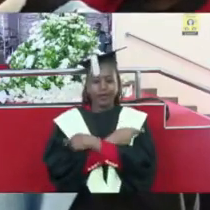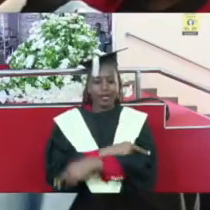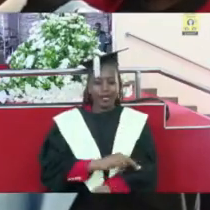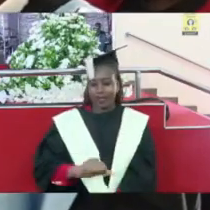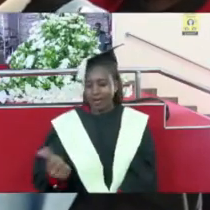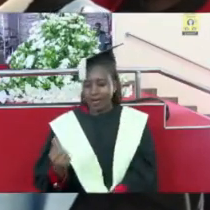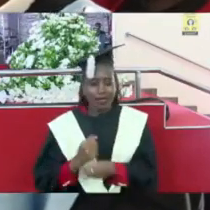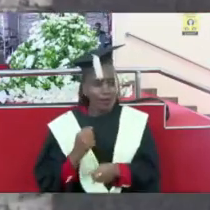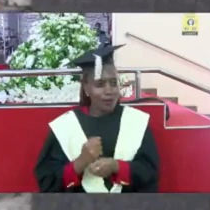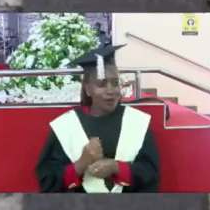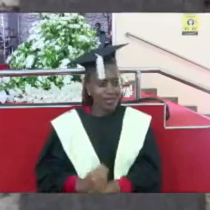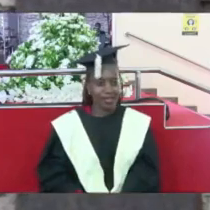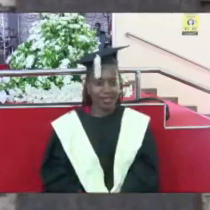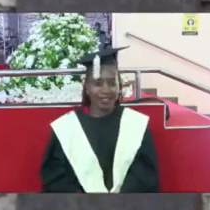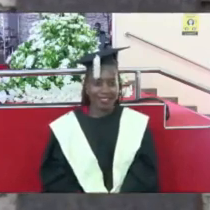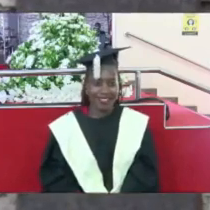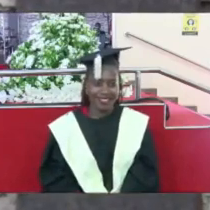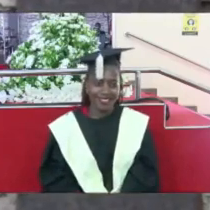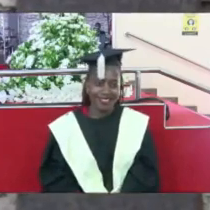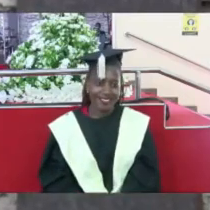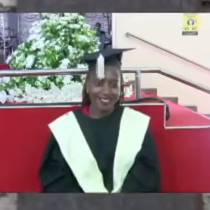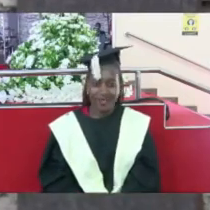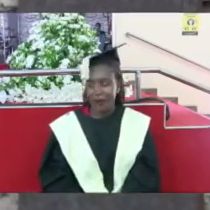wewe kibia huko, wewe kibia pale.